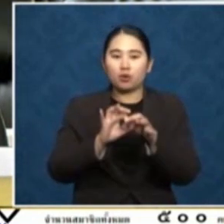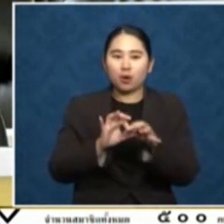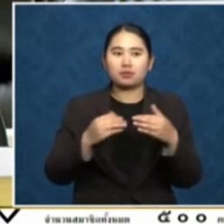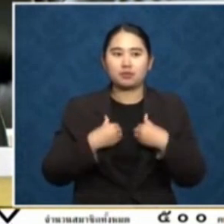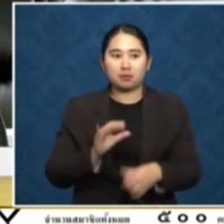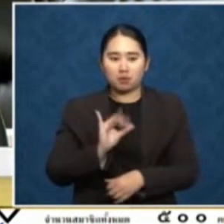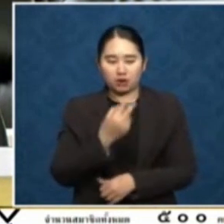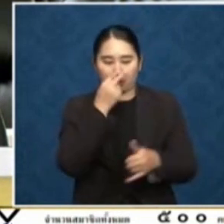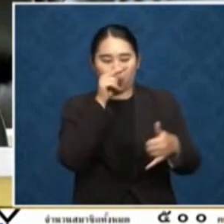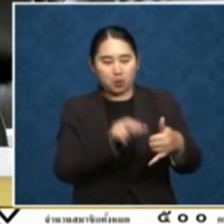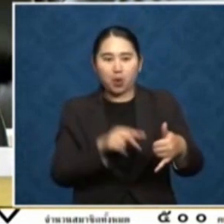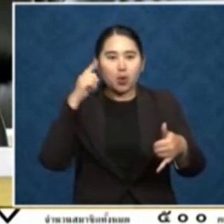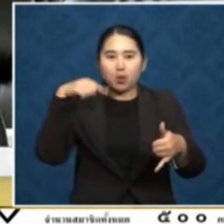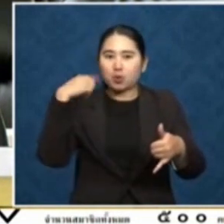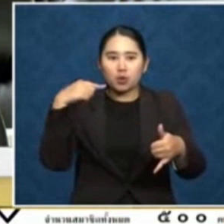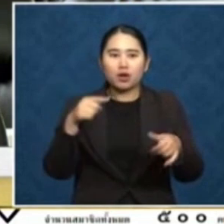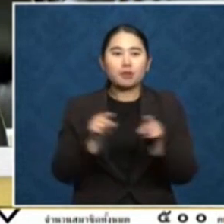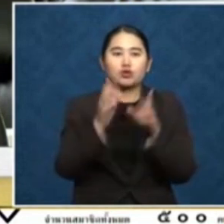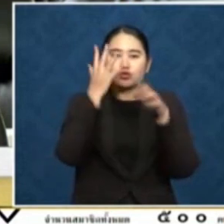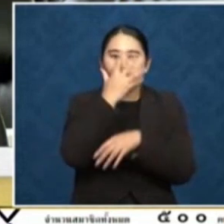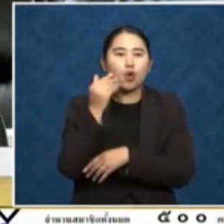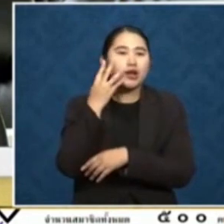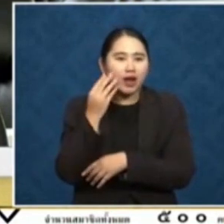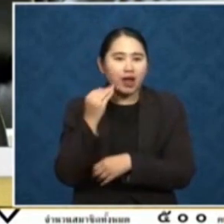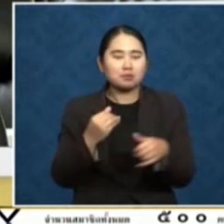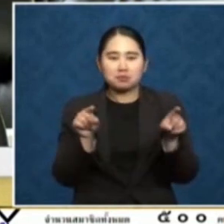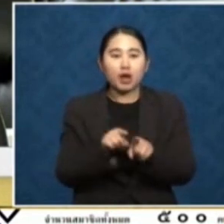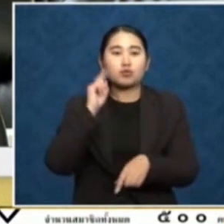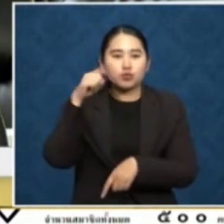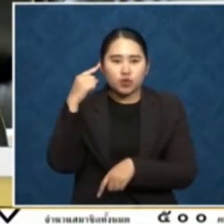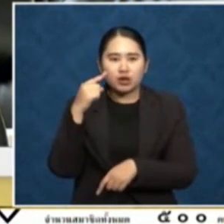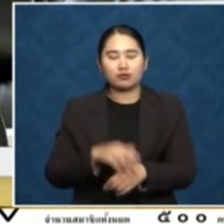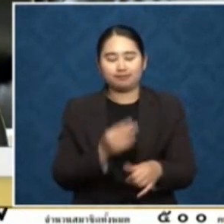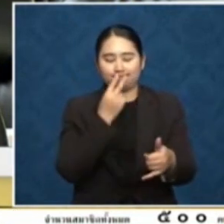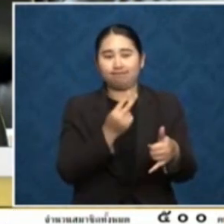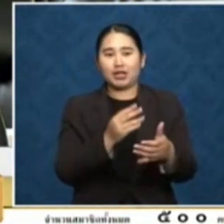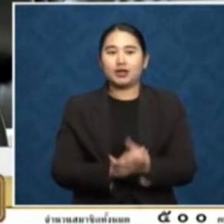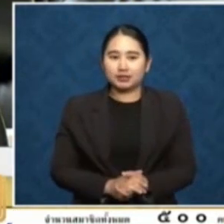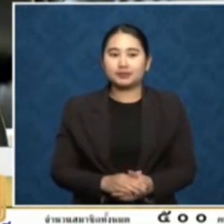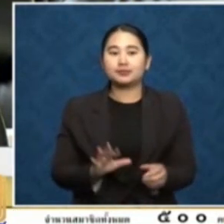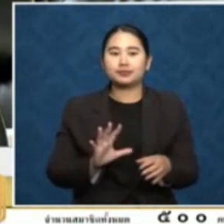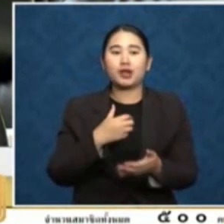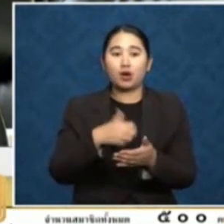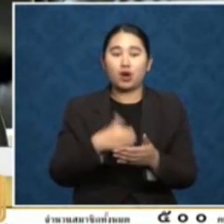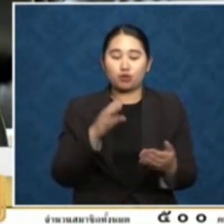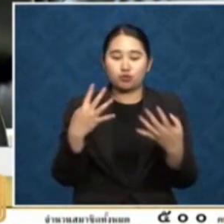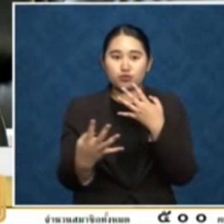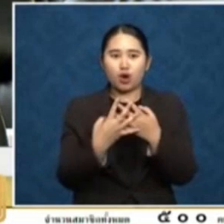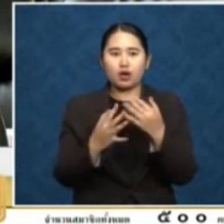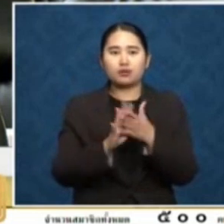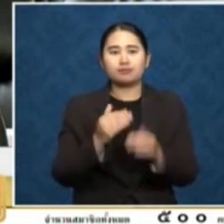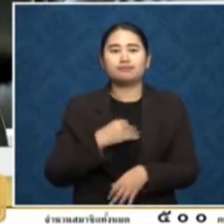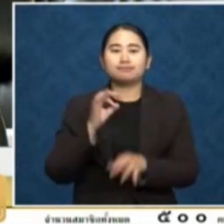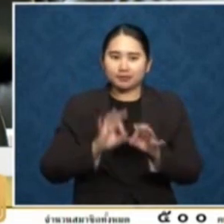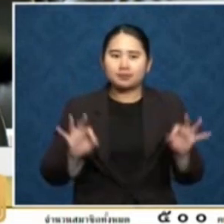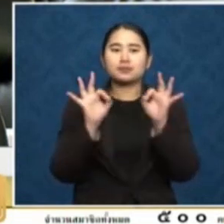มันก็เป็นมันนี่แหละผมเป็นห่วงบางคนเหมือนผู้หญิงจริงๆสวยน่ารักมากครับ